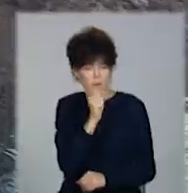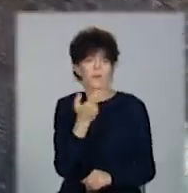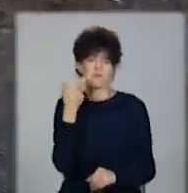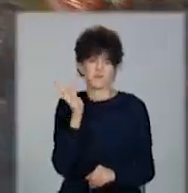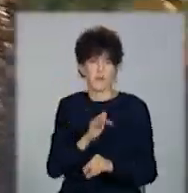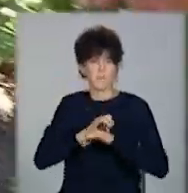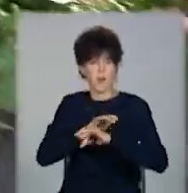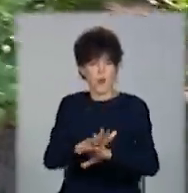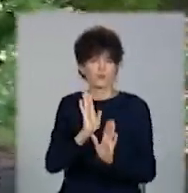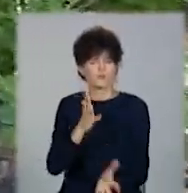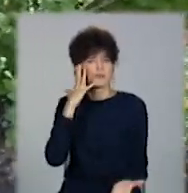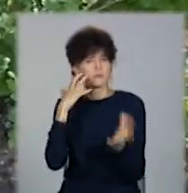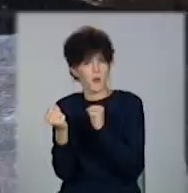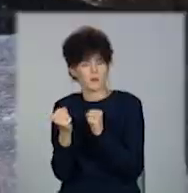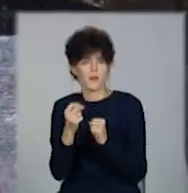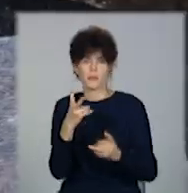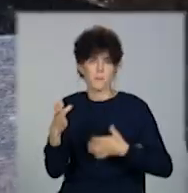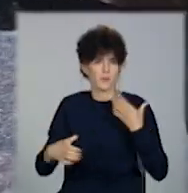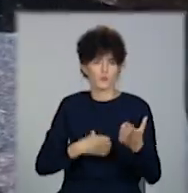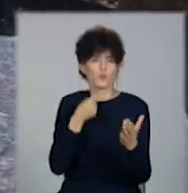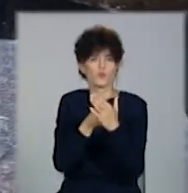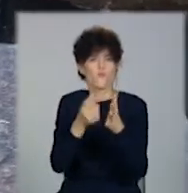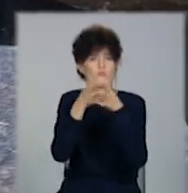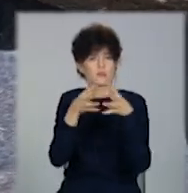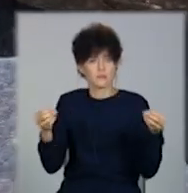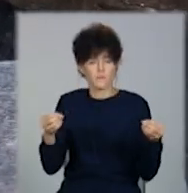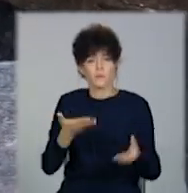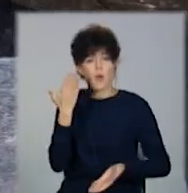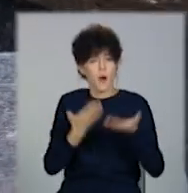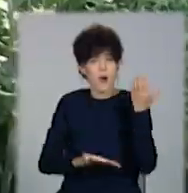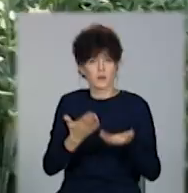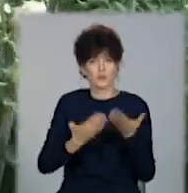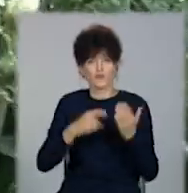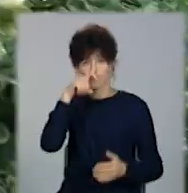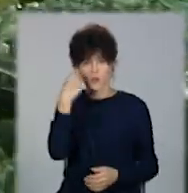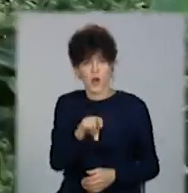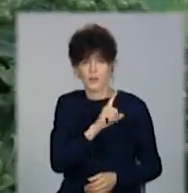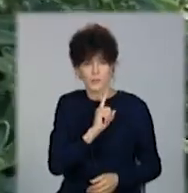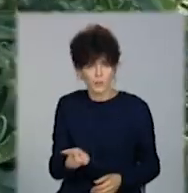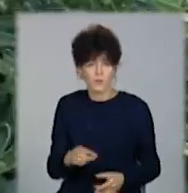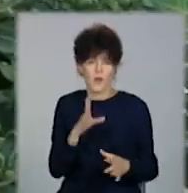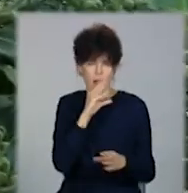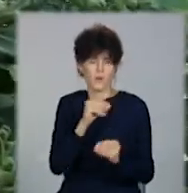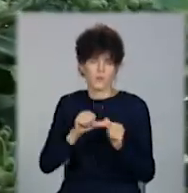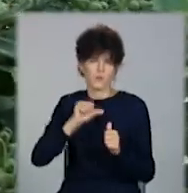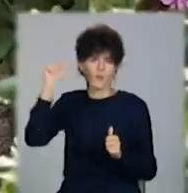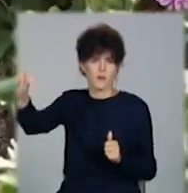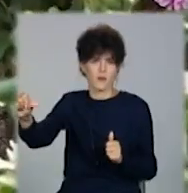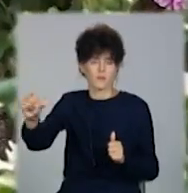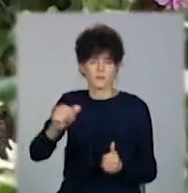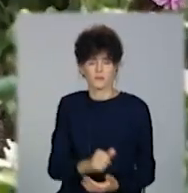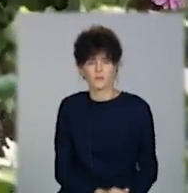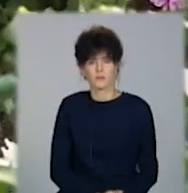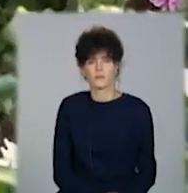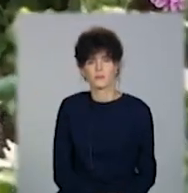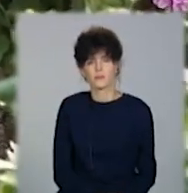незабаром перестануть лякати українців до весни. А якщо вона не буде дуже спекотною, то житимуть подалі від осель. Артем Попов, Дмитро